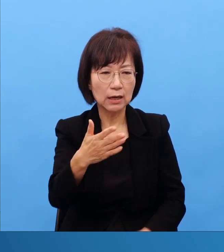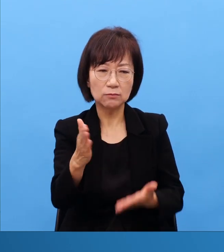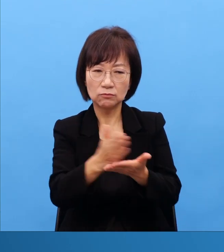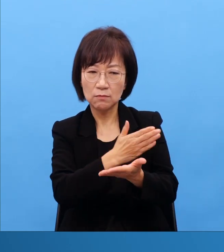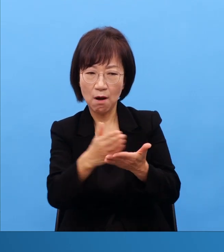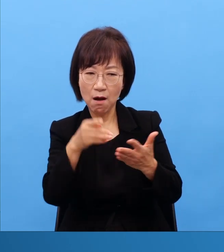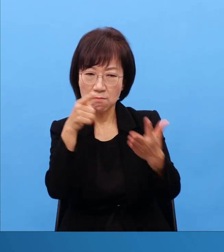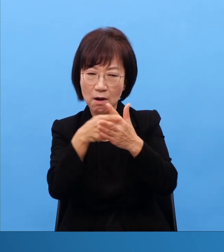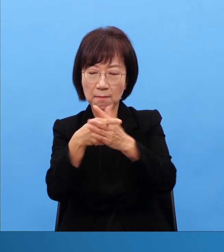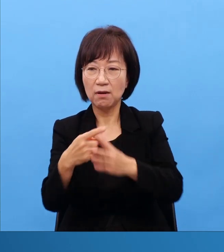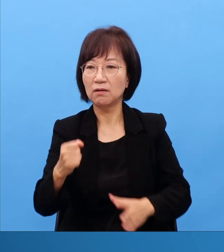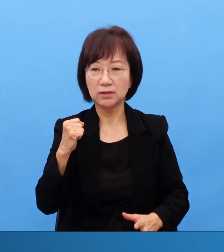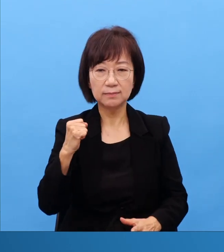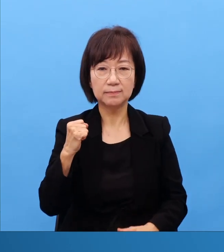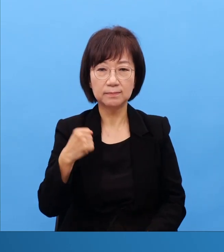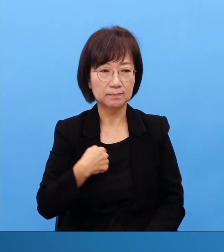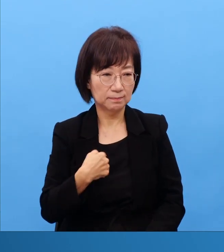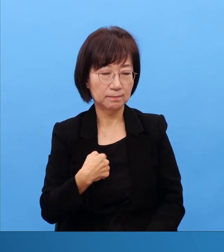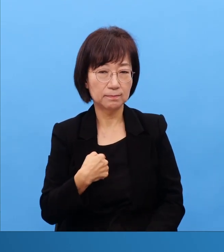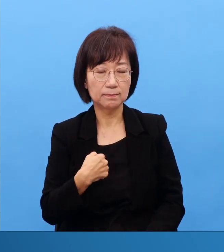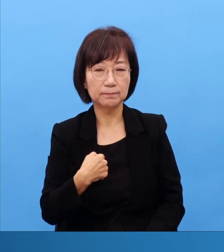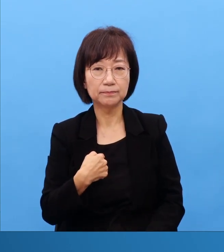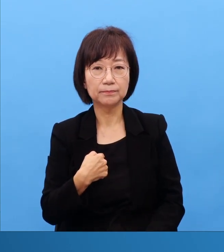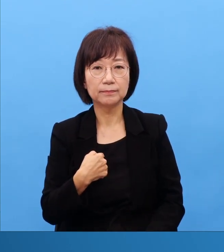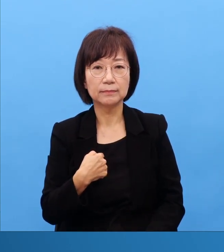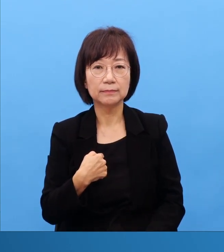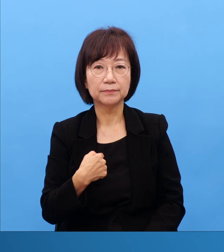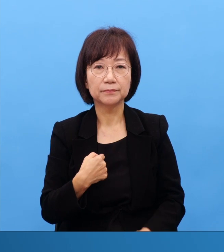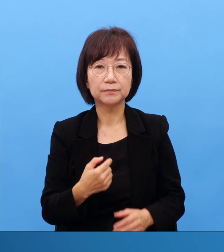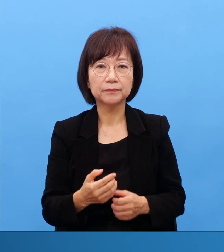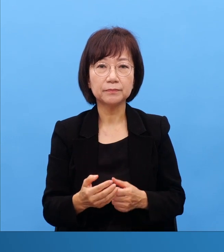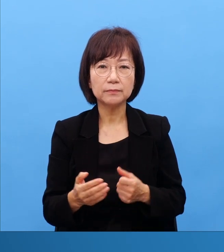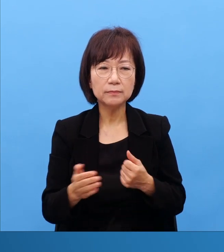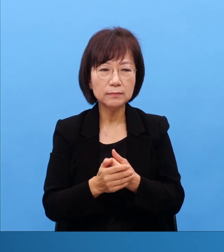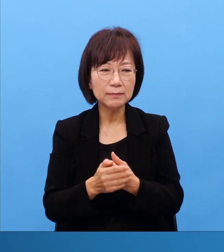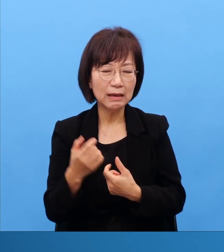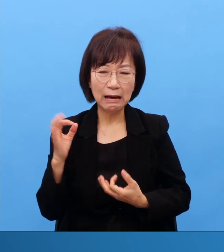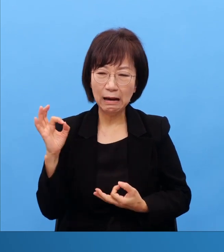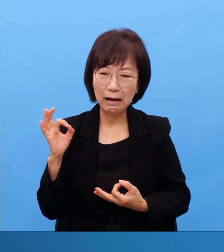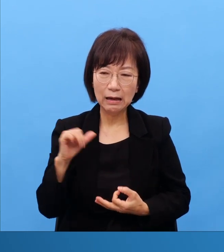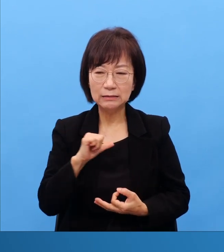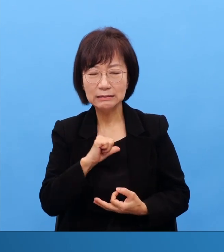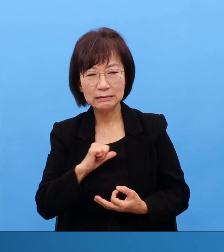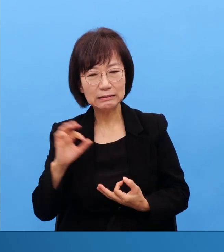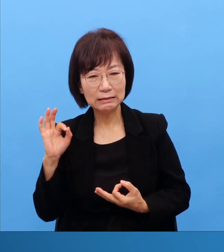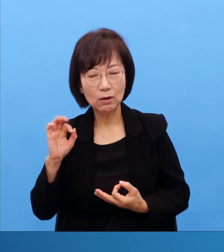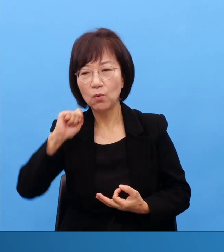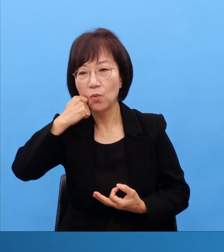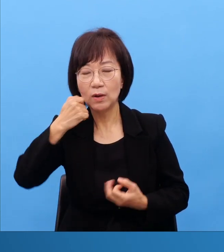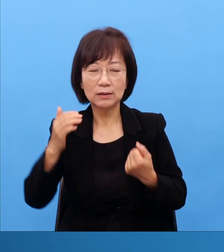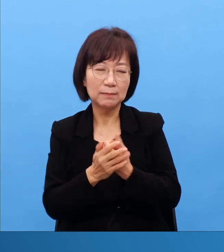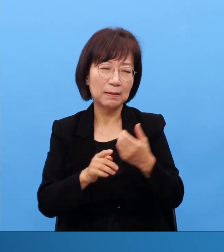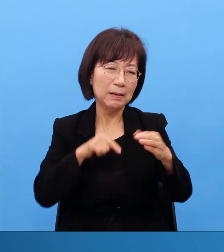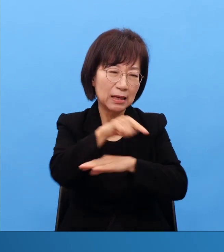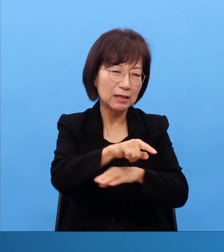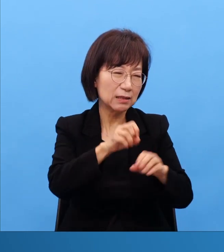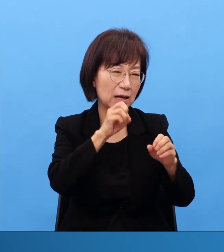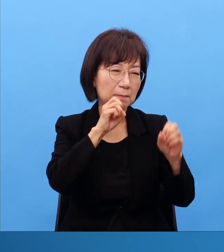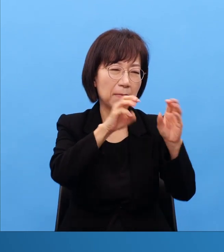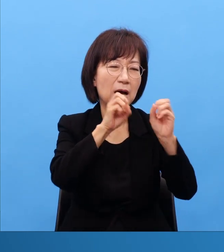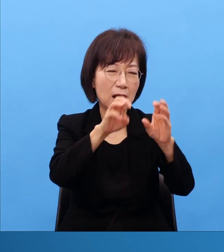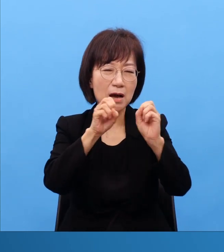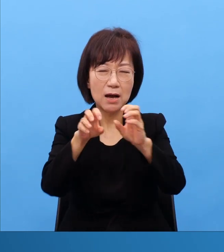were and what blessings were. 그래서 가만히 있을 수가 없어서 자꾸 말을 하게 된 거죠. And that's why I couldn't sit still. I had to go out and speak about